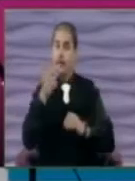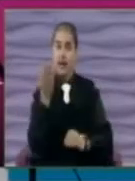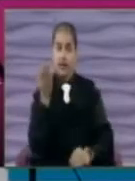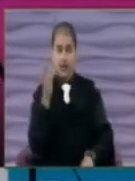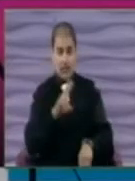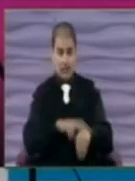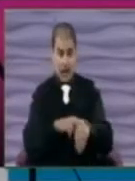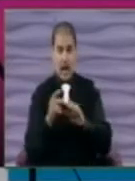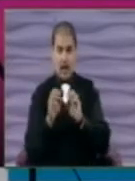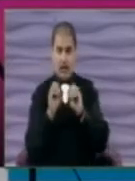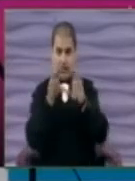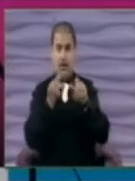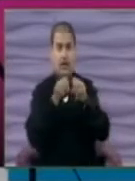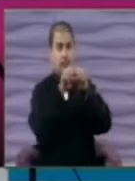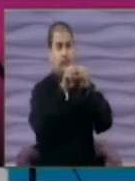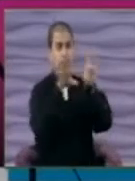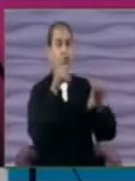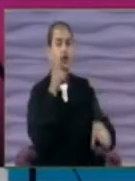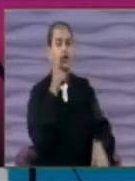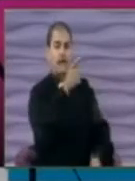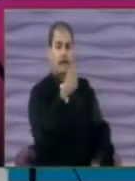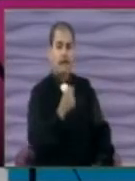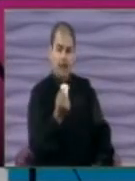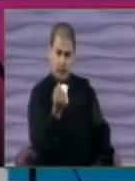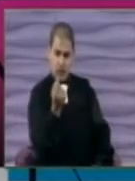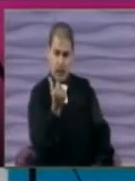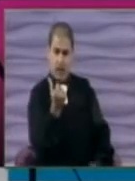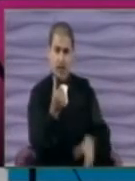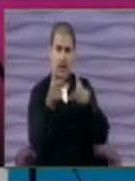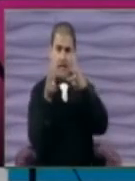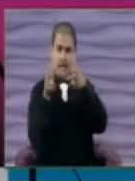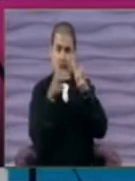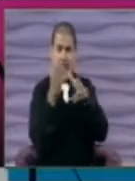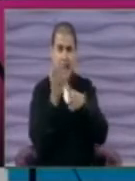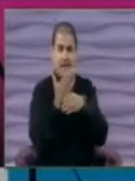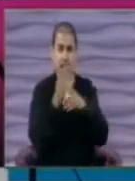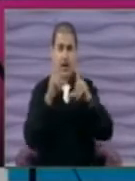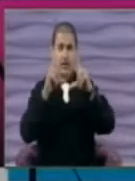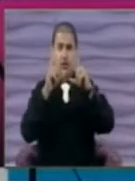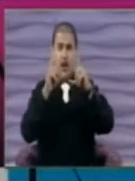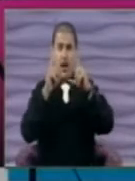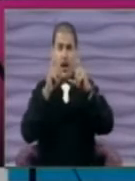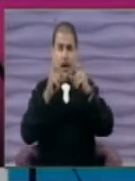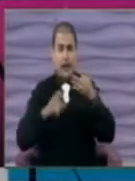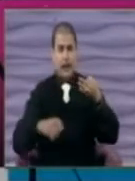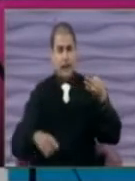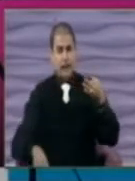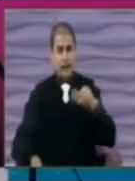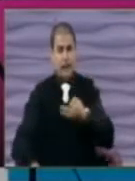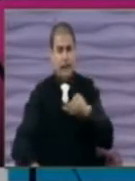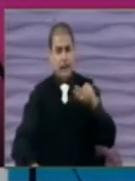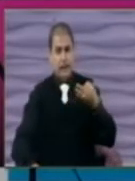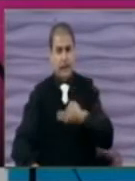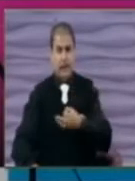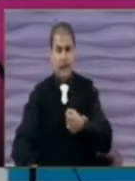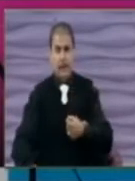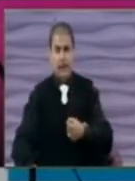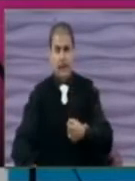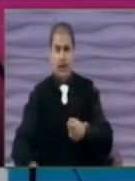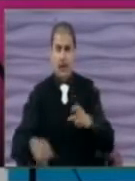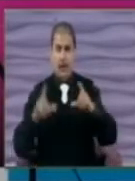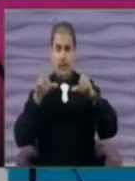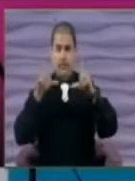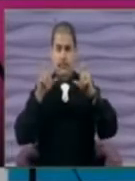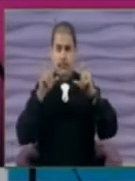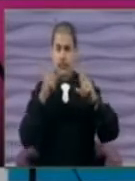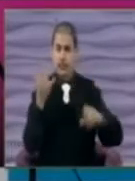جيهان بمادة هلا إن شاء الله بتعرض لنا إياها شوي، بنحكي عن الصور اللي شاركت فيها. موضوع الخدع البصرية يمكن موضوع مش